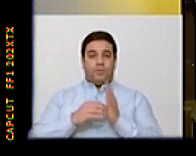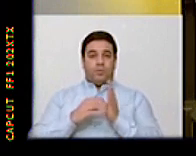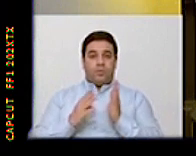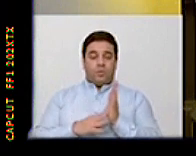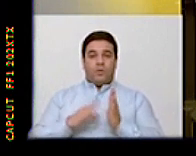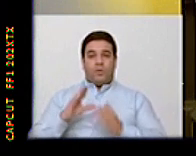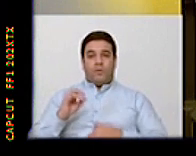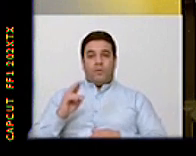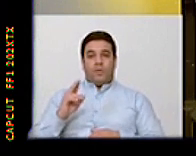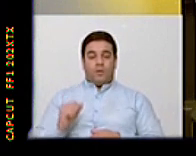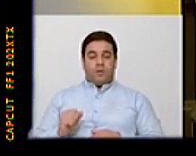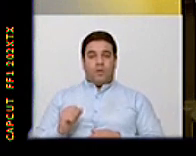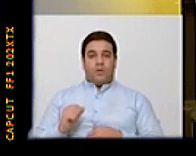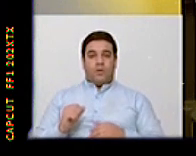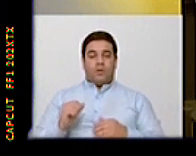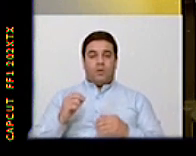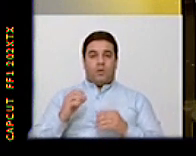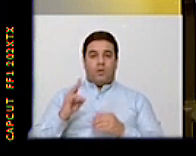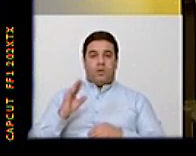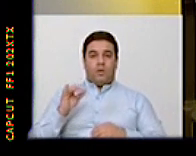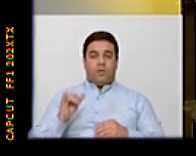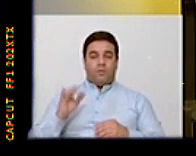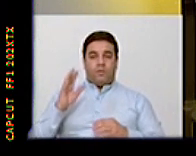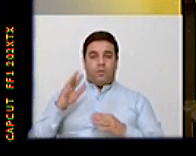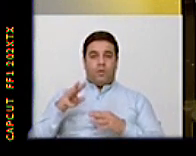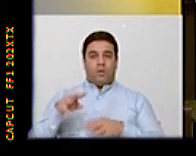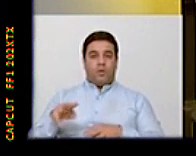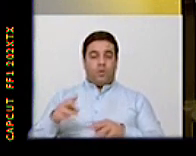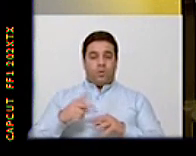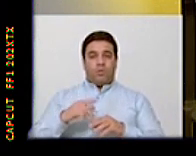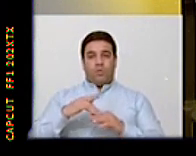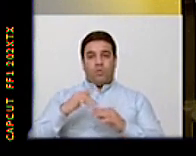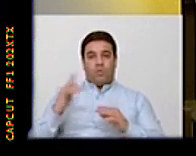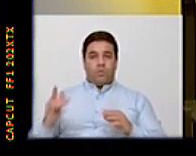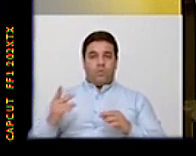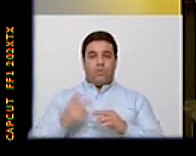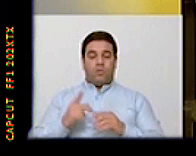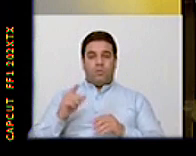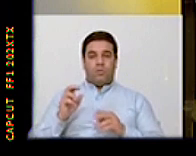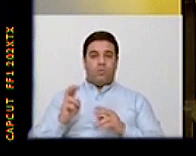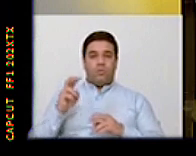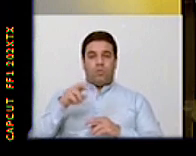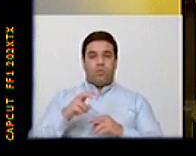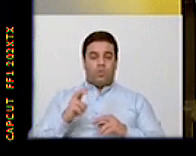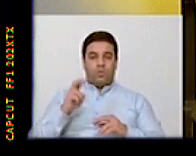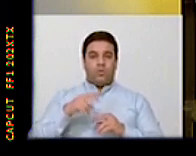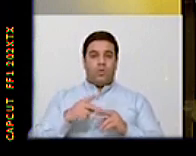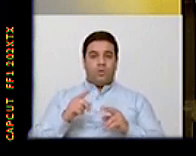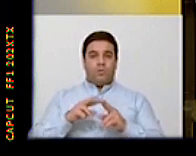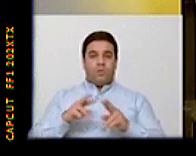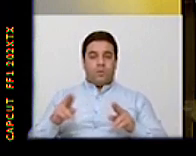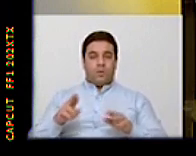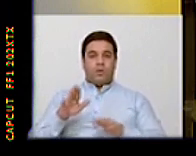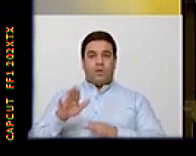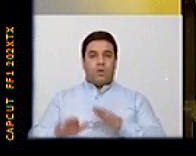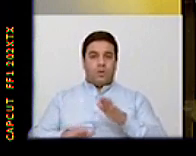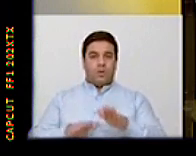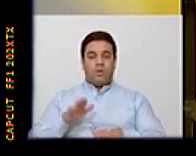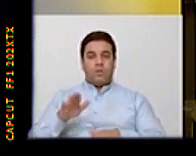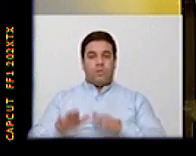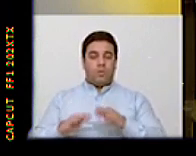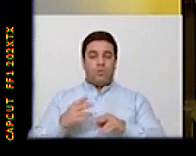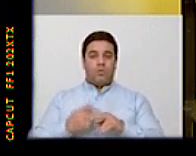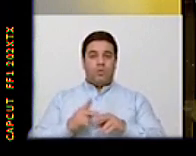19-asrda Niva daryosiga qurilgan ko'prikdan askarlar marshirovka qilib o'ta boshlashdi. Ya'ni ular bir xil qadam tashlaydi.